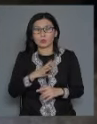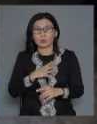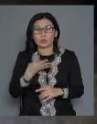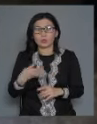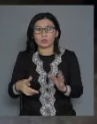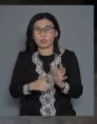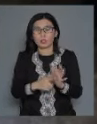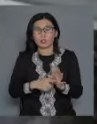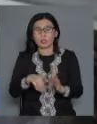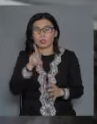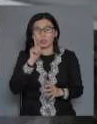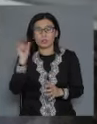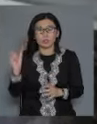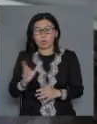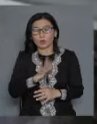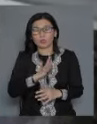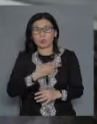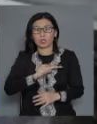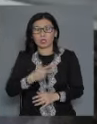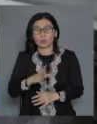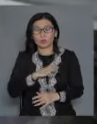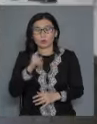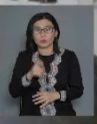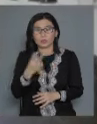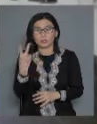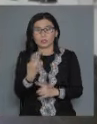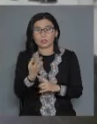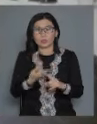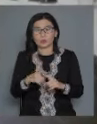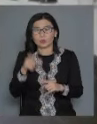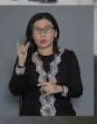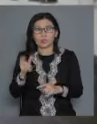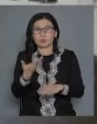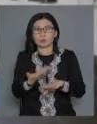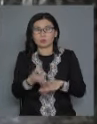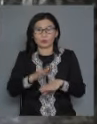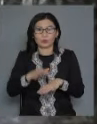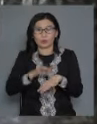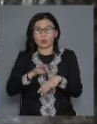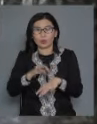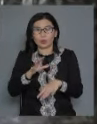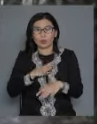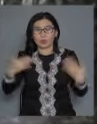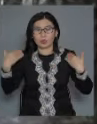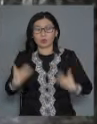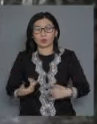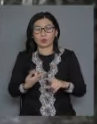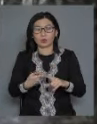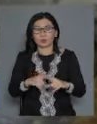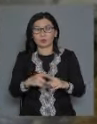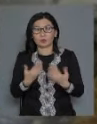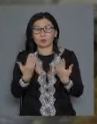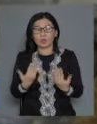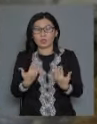47 жастағы Priora жолаушысы қаза тауып, сол көліктегі тағы 2 жолаушы ауыр жарақат алған. Марқұмның денесін және зардап